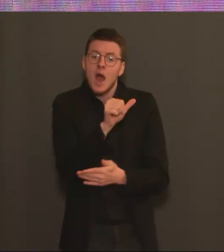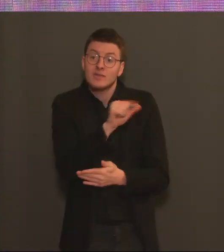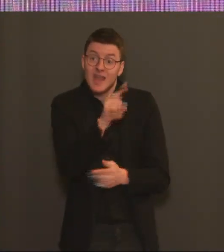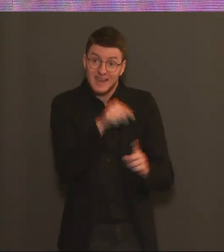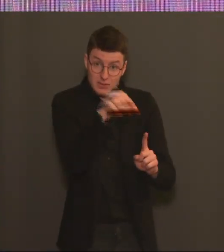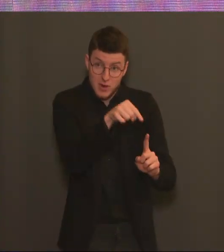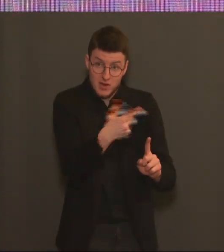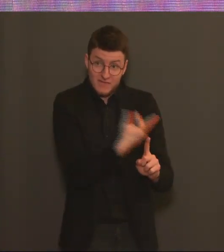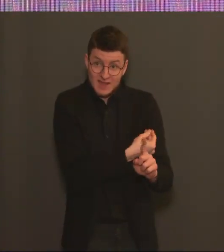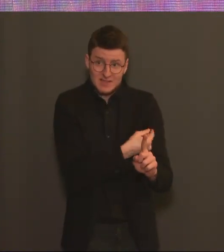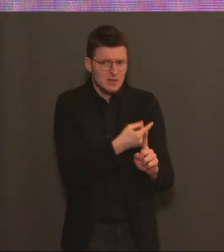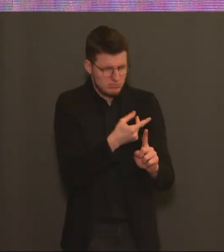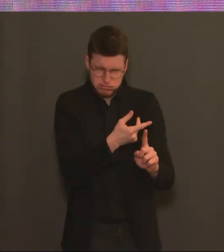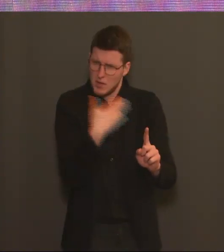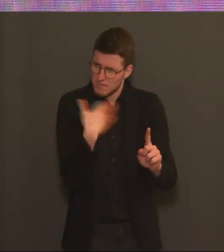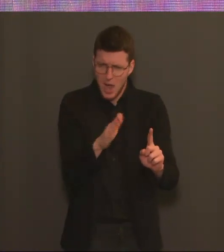alle leeftijdsgroepen.